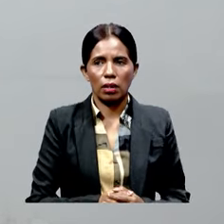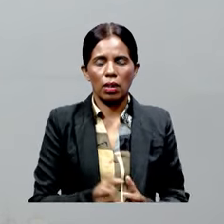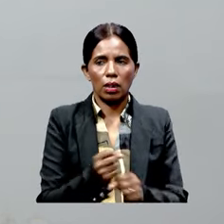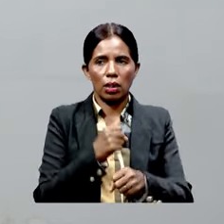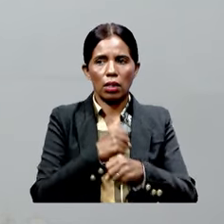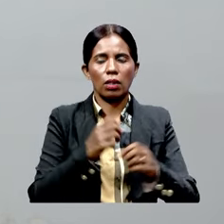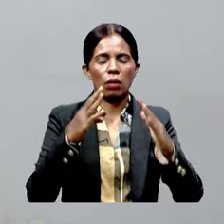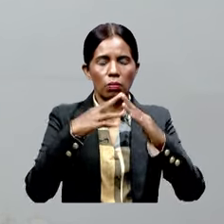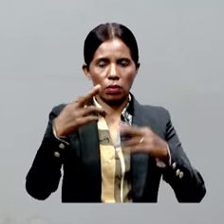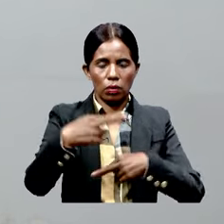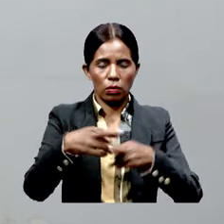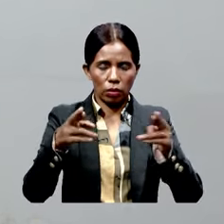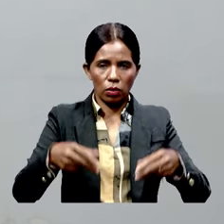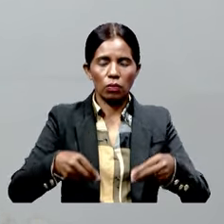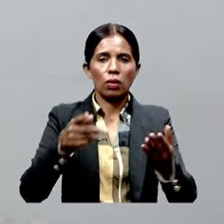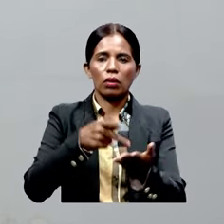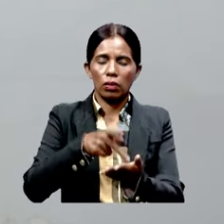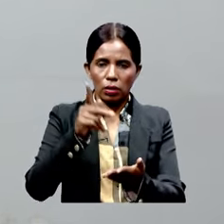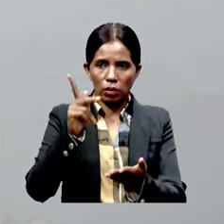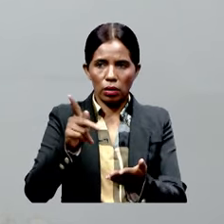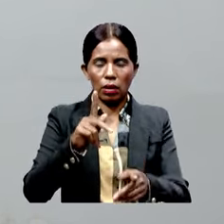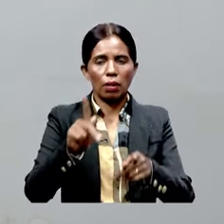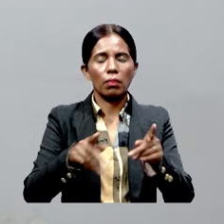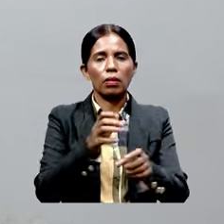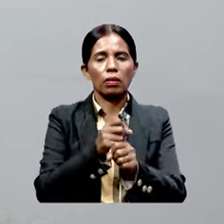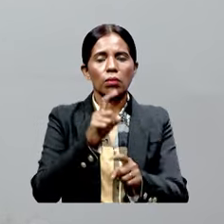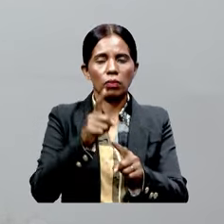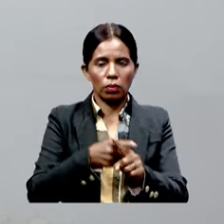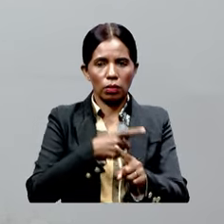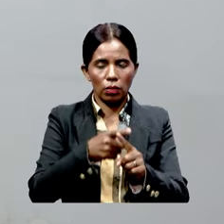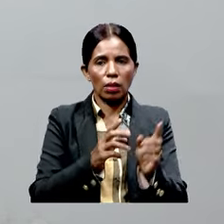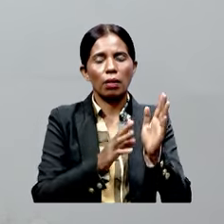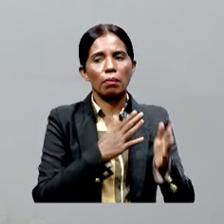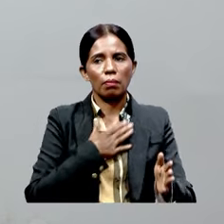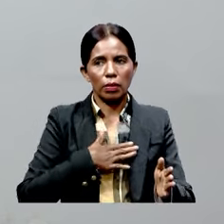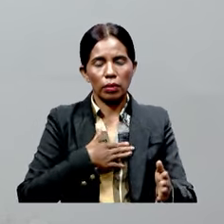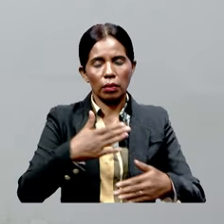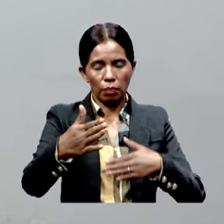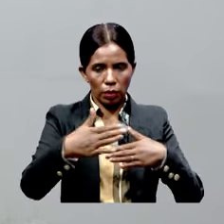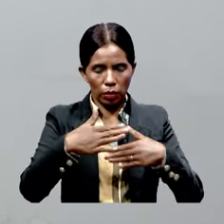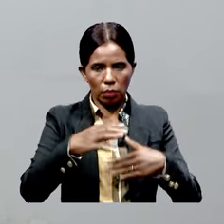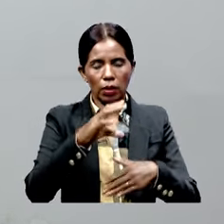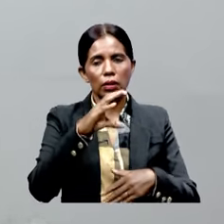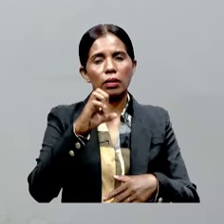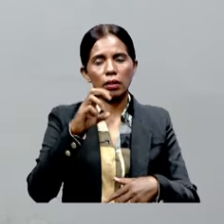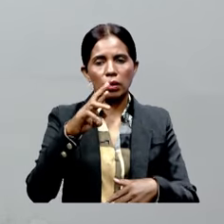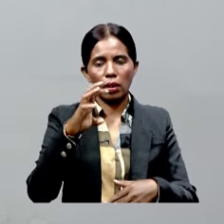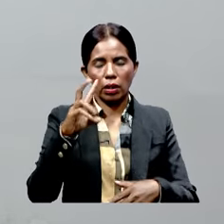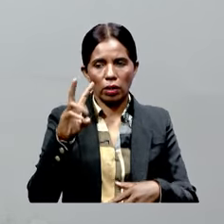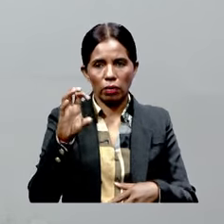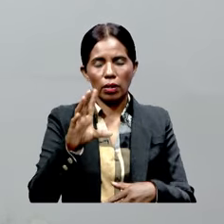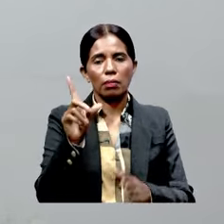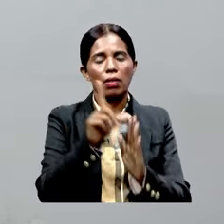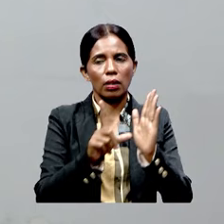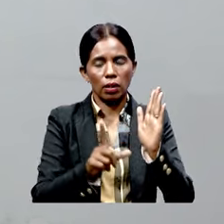Konsulten na kuartu sira uma sira fo aluga ema simu fulan fulan halo favor hagbesi kama eser atu dekret ama leida dekret